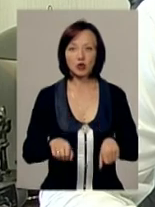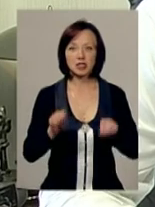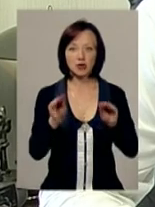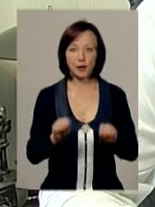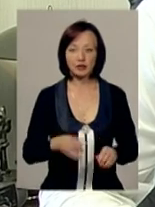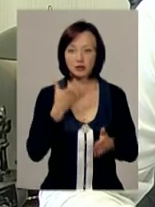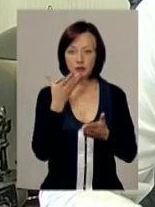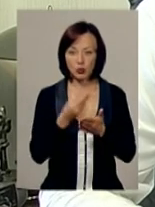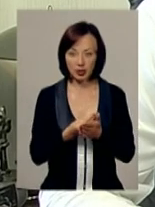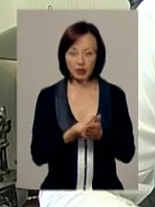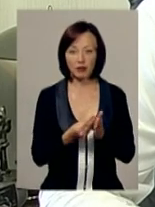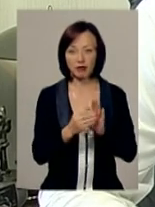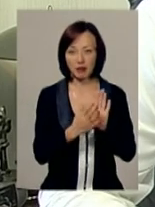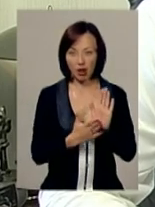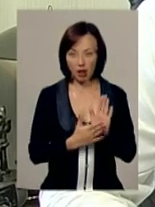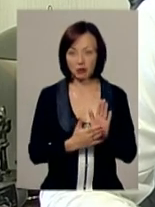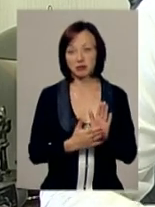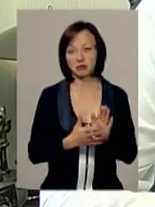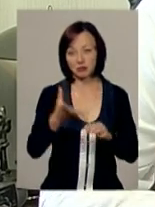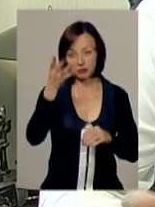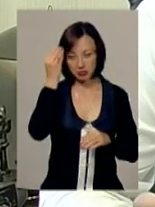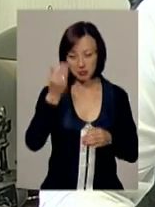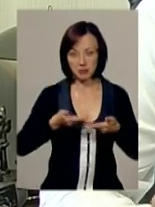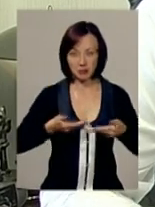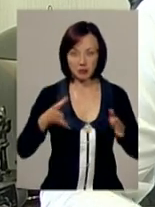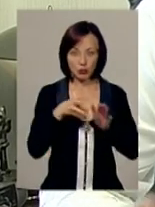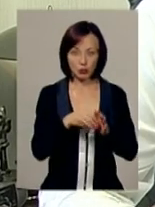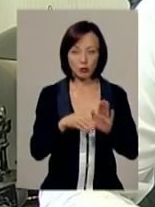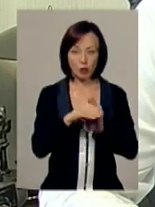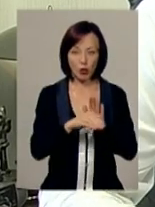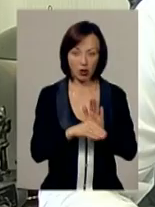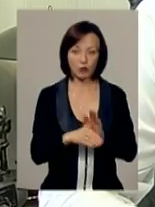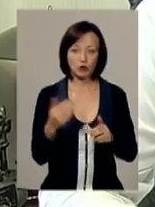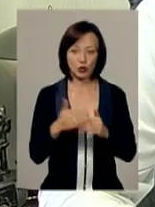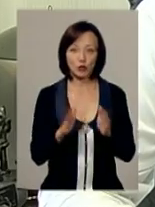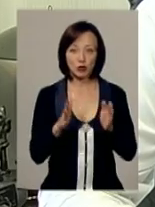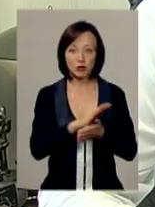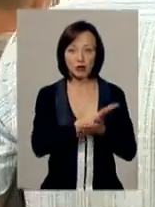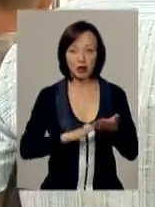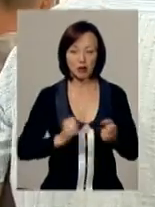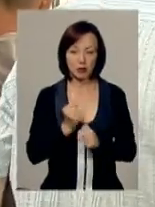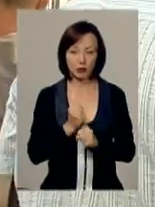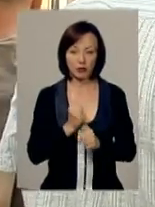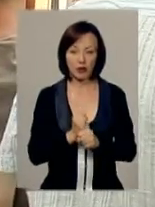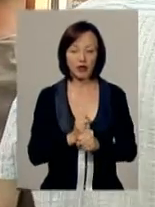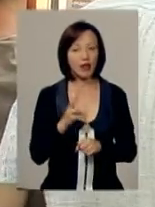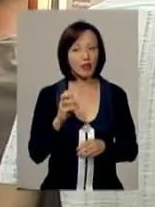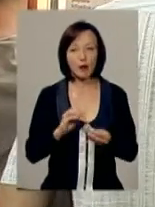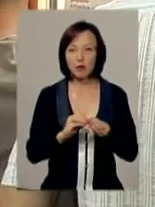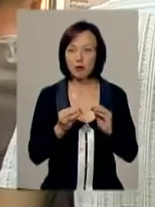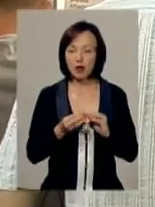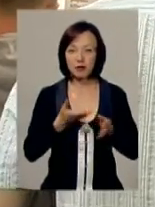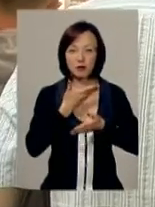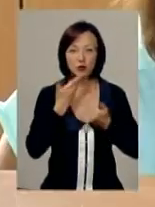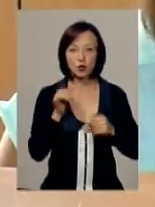дані, ми їх беремо за основу, заносимо вже в програму і від них вже будемо далі працювати. Не проблема і